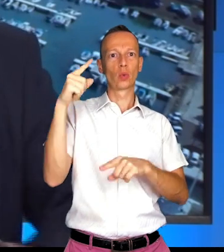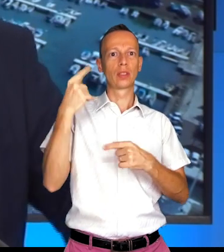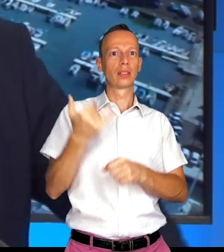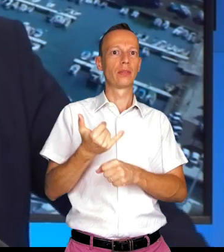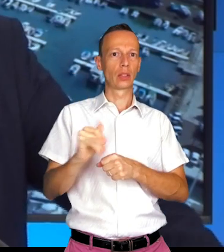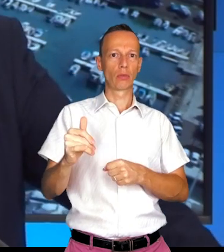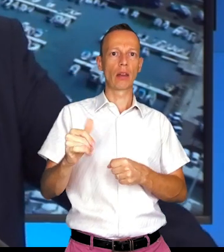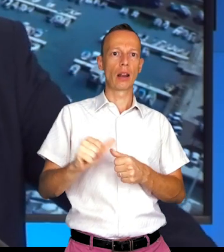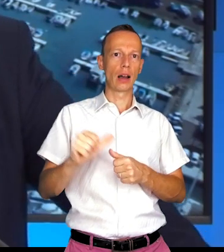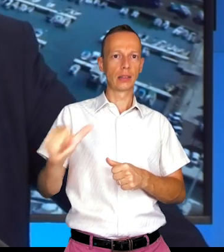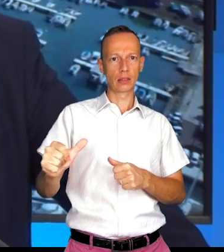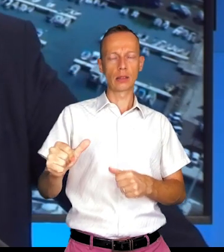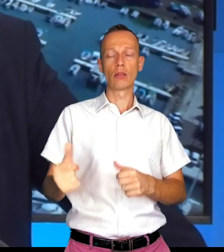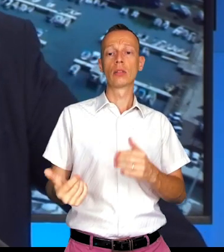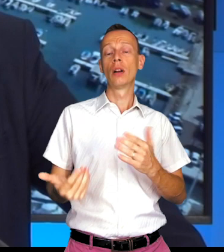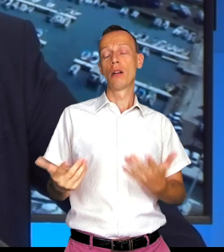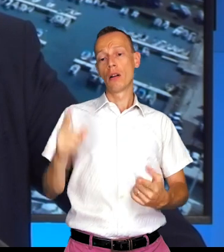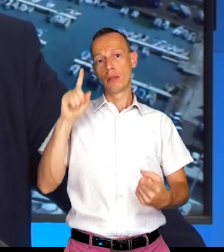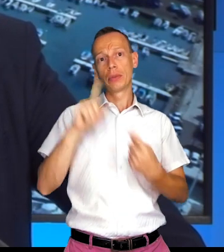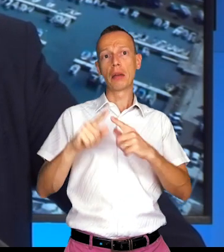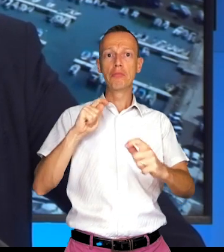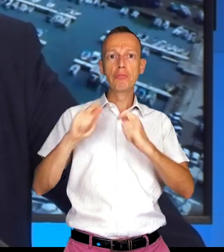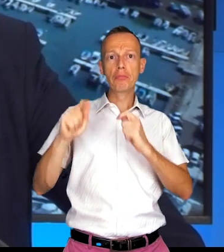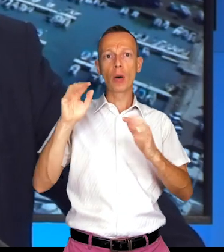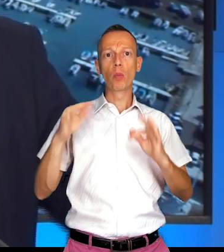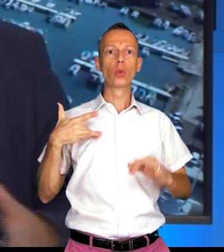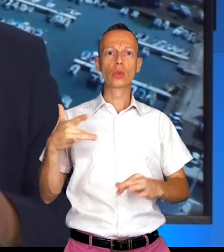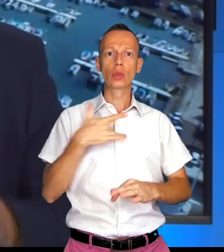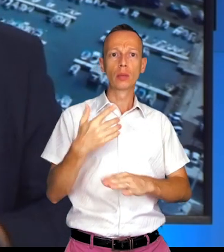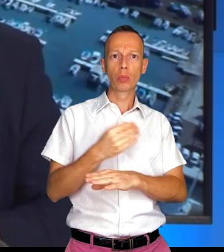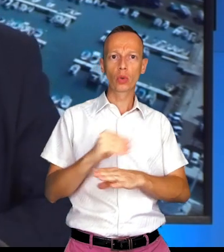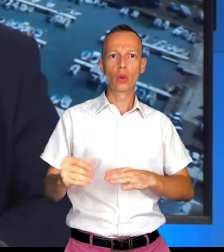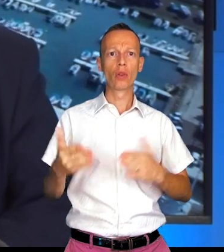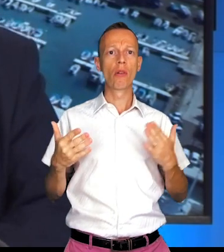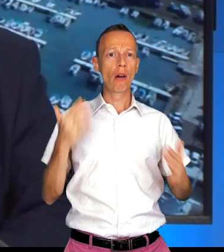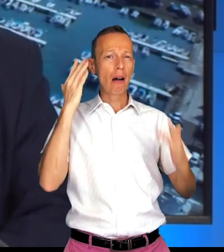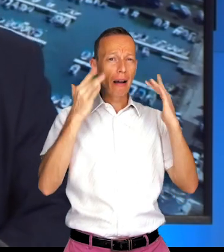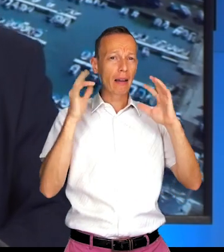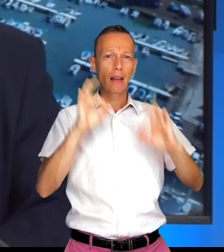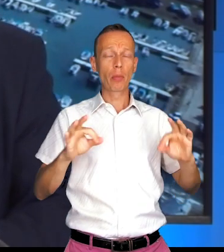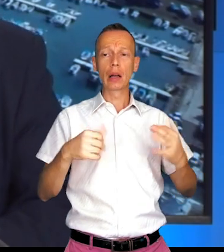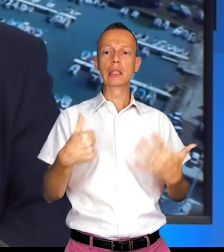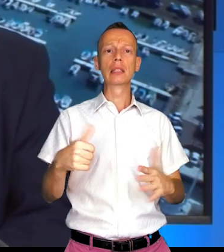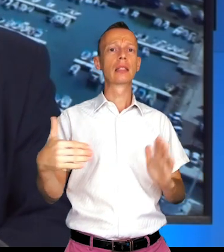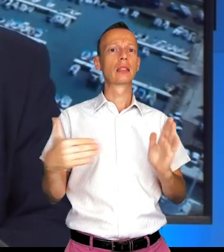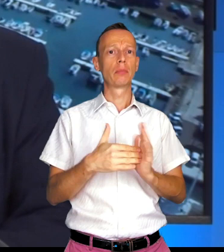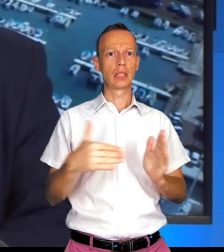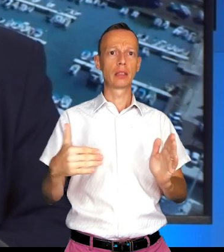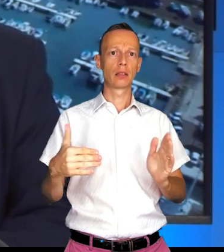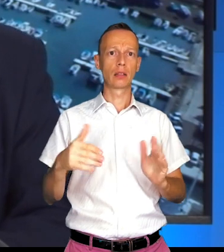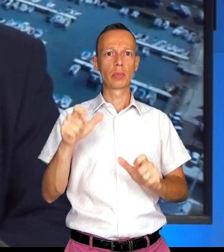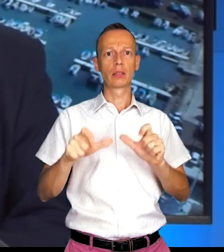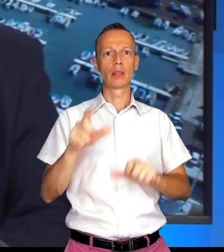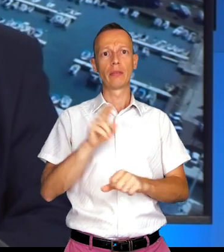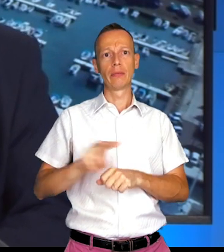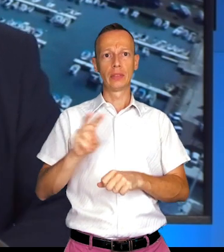à distance qui vient de finir. Bien évidemment, il était question de situation sanitaire. Pour l'heure, il n'y a pas lieu de trop s'inquiéter. Il y a eu